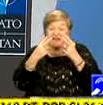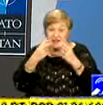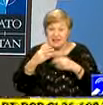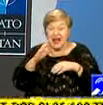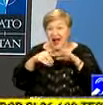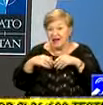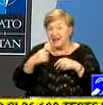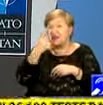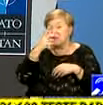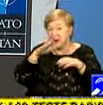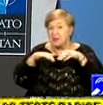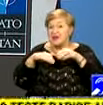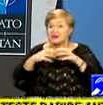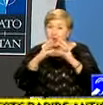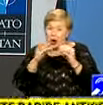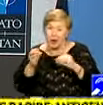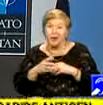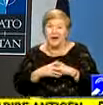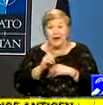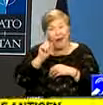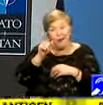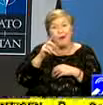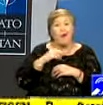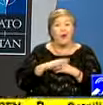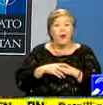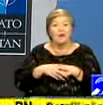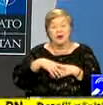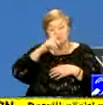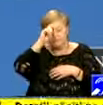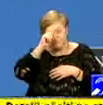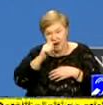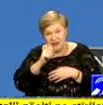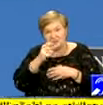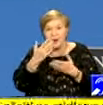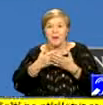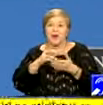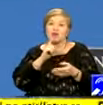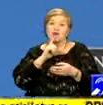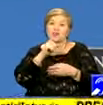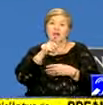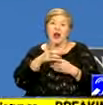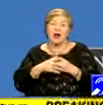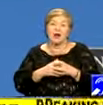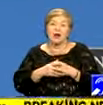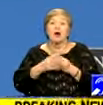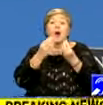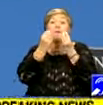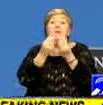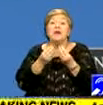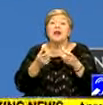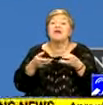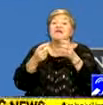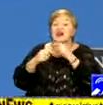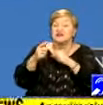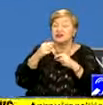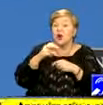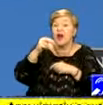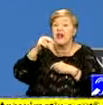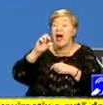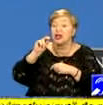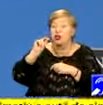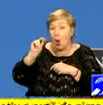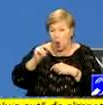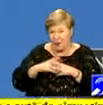de premier, așadar vă urez felicitări pentru numirea dumneavoastră și vă spun bun venit înapoi în NATO, la